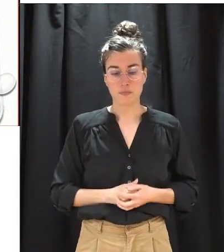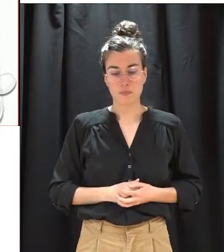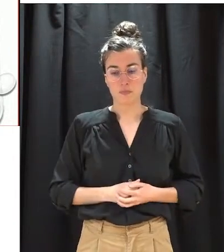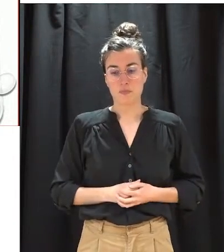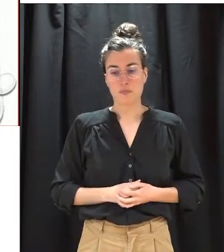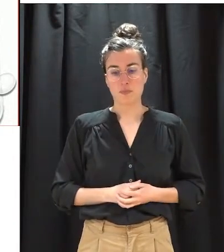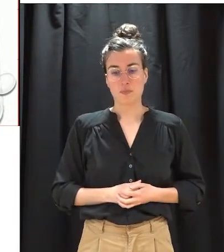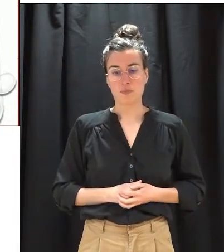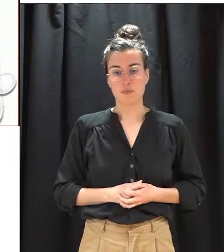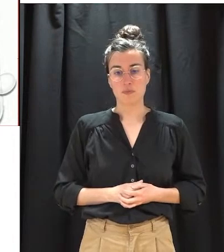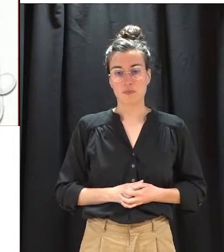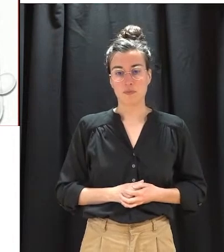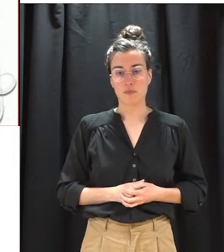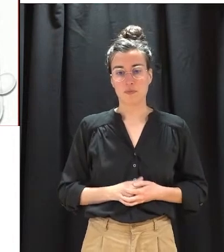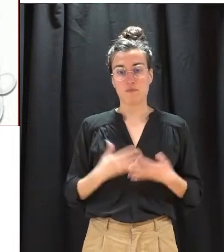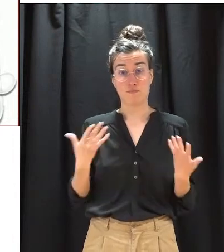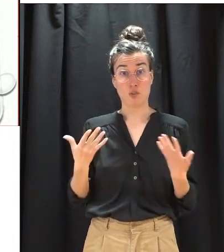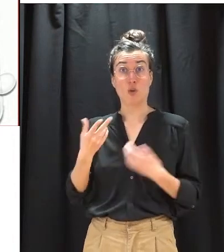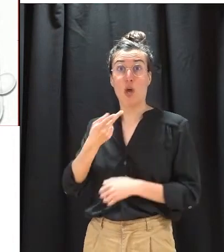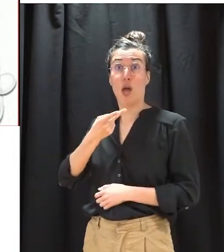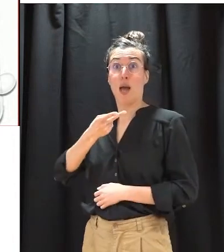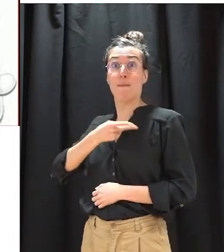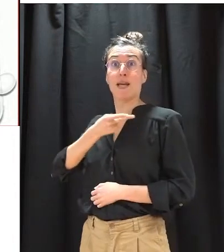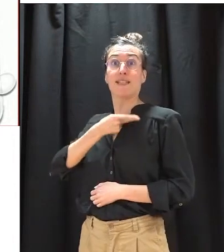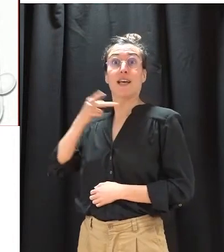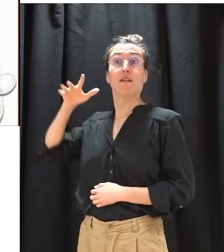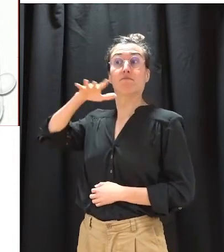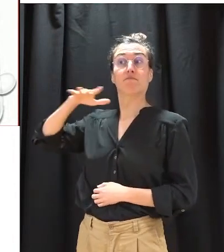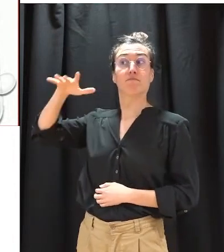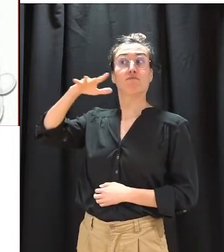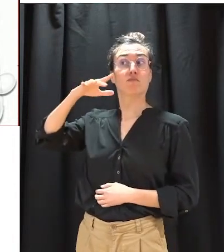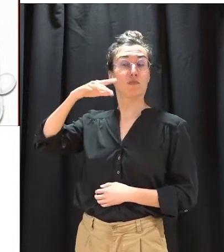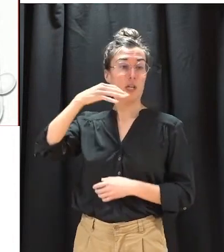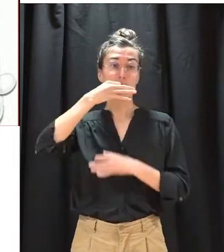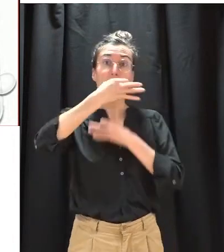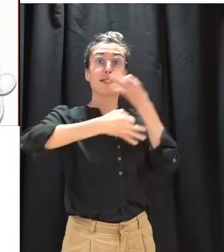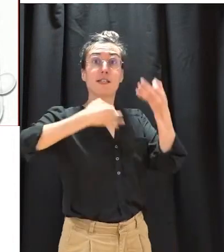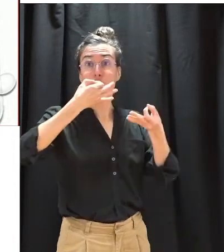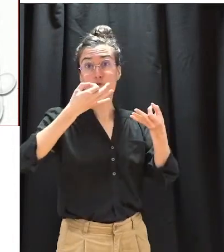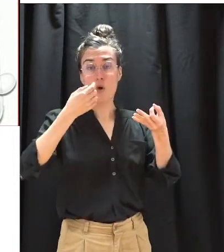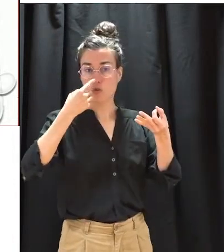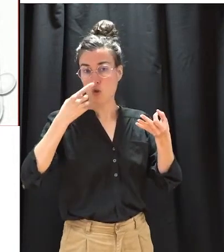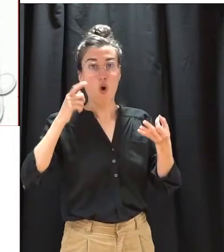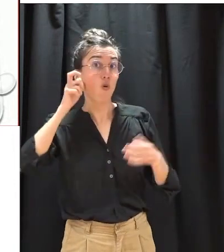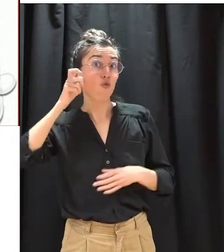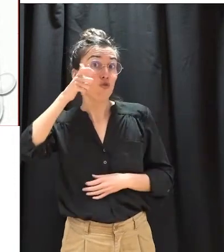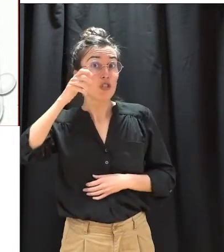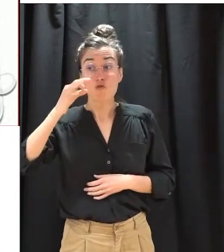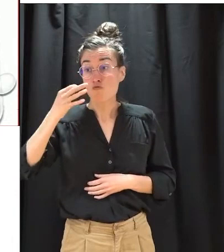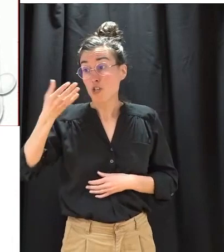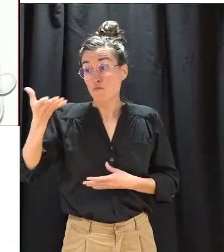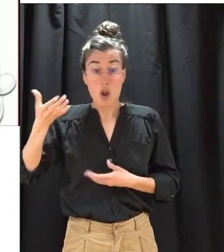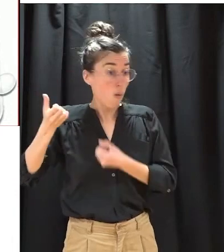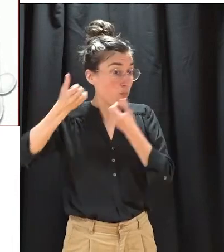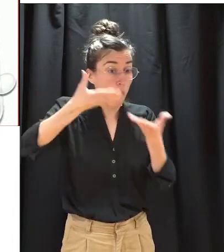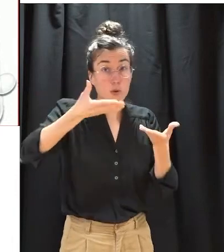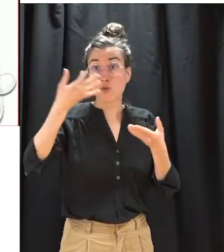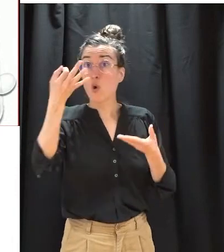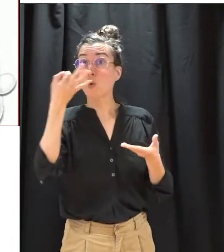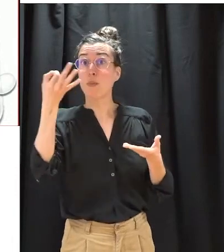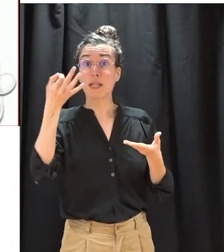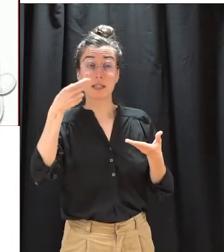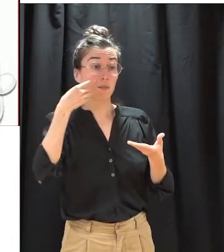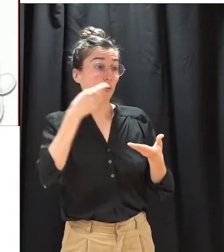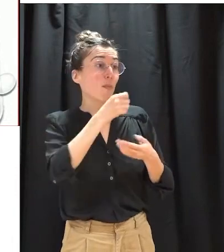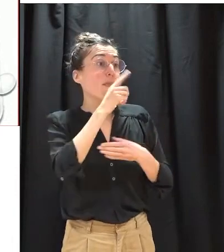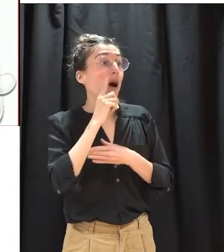les enfants s'impose dans le discours médical comme une évidence. C'est souvent la proposition qu'on va faire aux parents. Il y a une